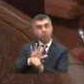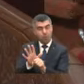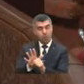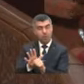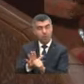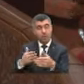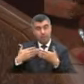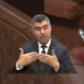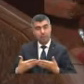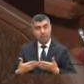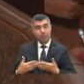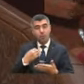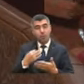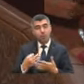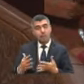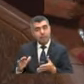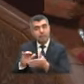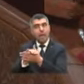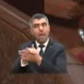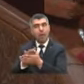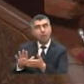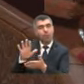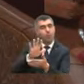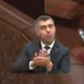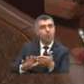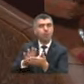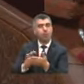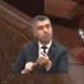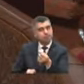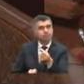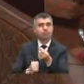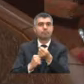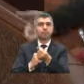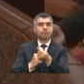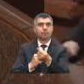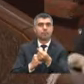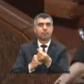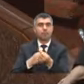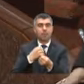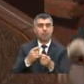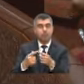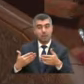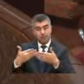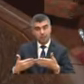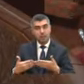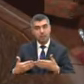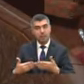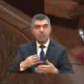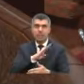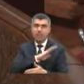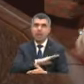خصكم الاخوان تعاونونا جميعا ونتعاونوا جميعا اننا ندوزوا هذه المرحلة باش